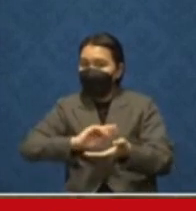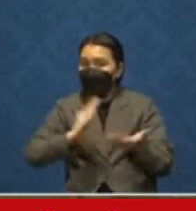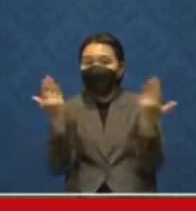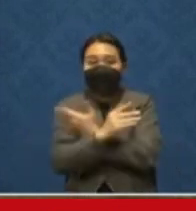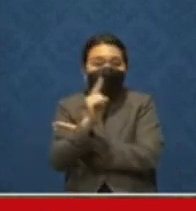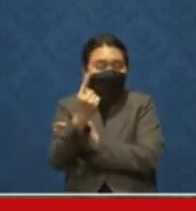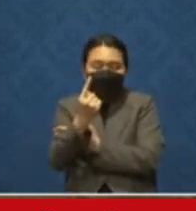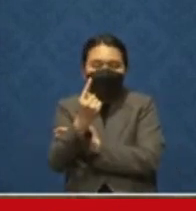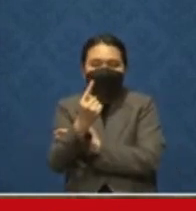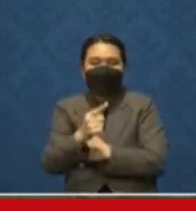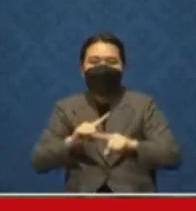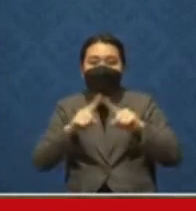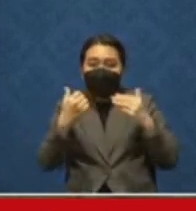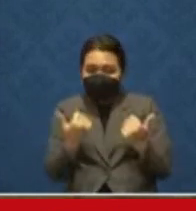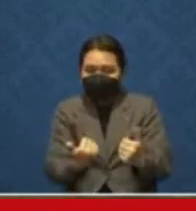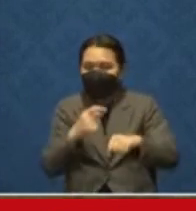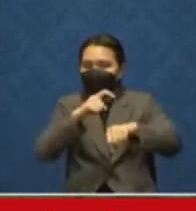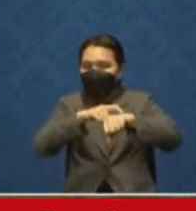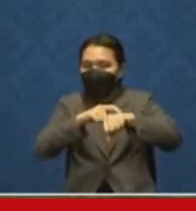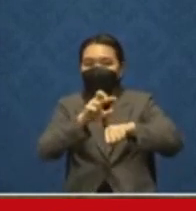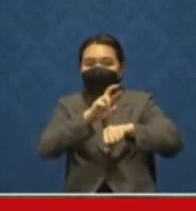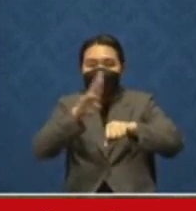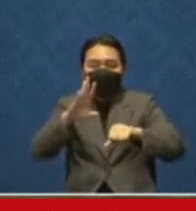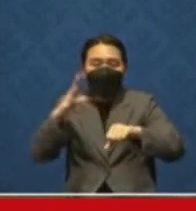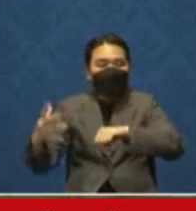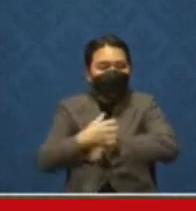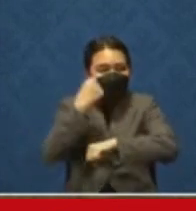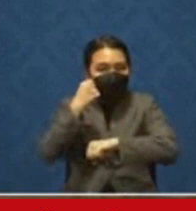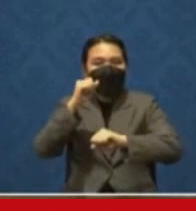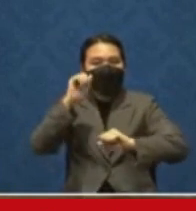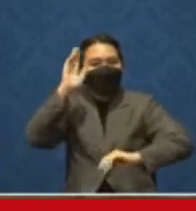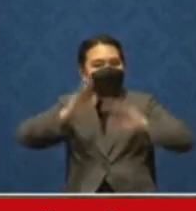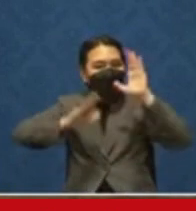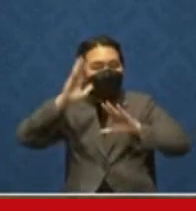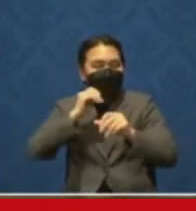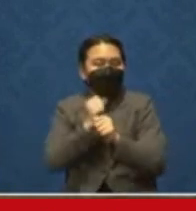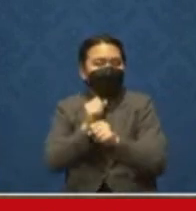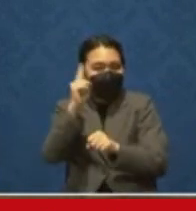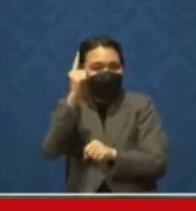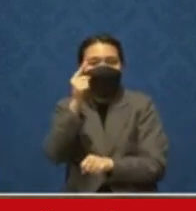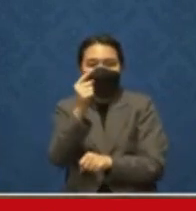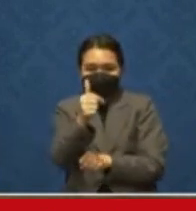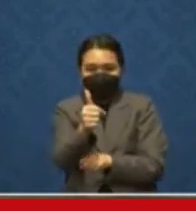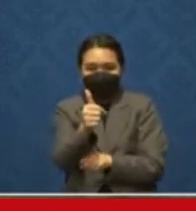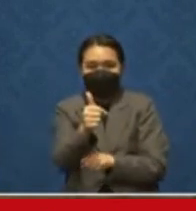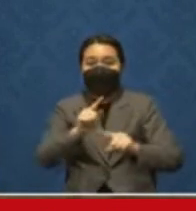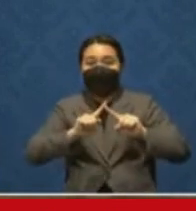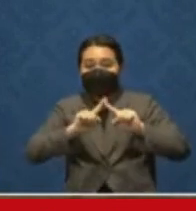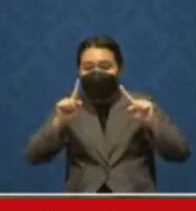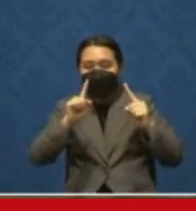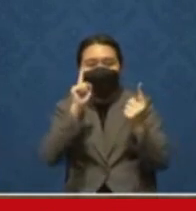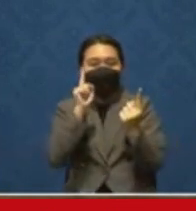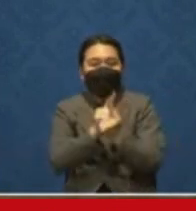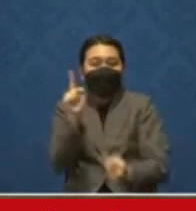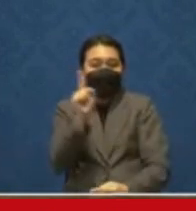ก็ไถ่บาปจ๊ะเต็มองค์คุลิมาลกับตัวกับตัวนะก็ไม่ว่าค่ะวันนี้ก็ยังมีเวลาที่